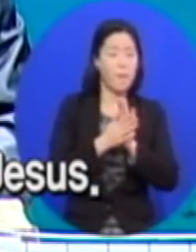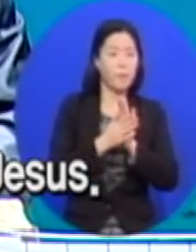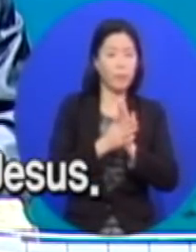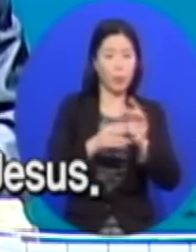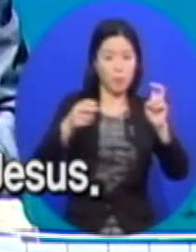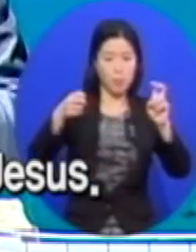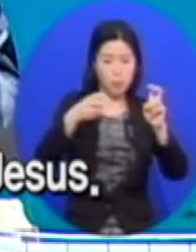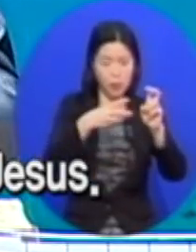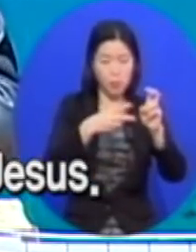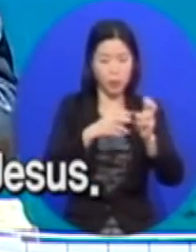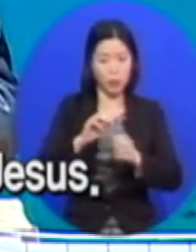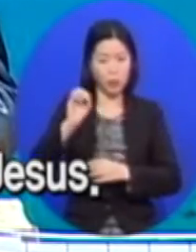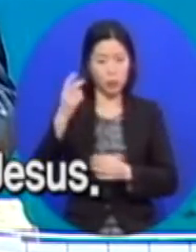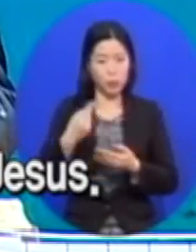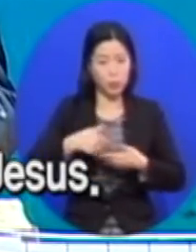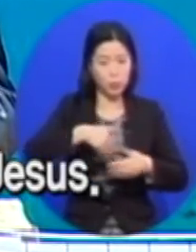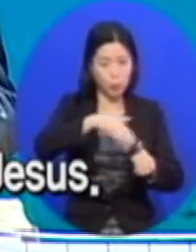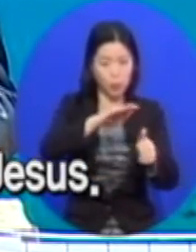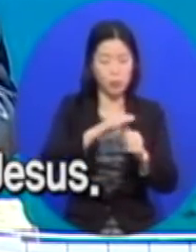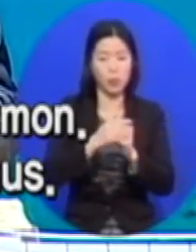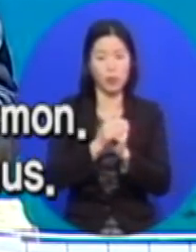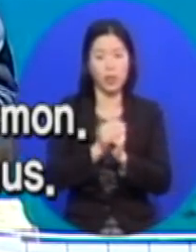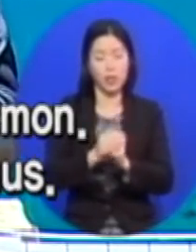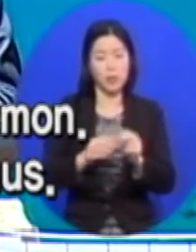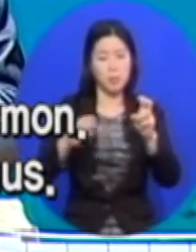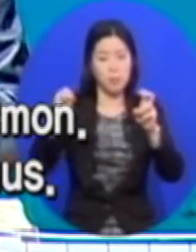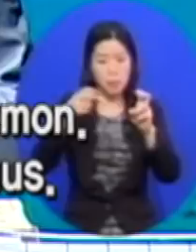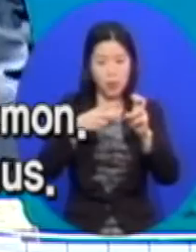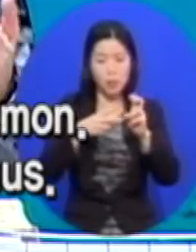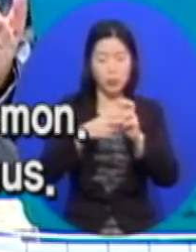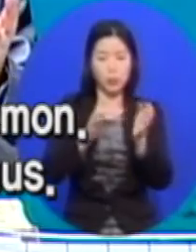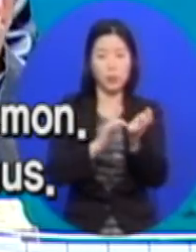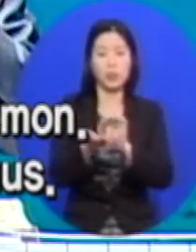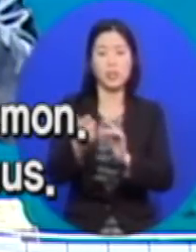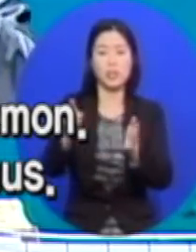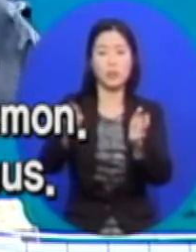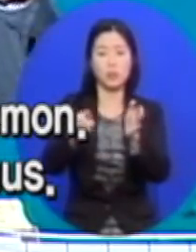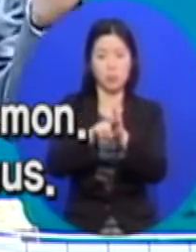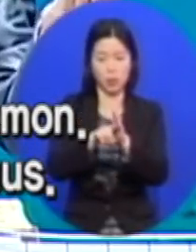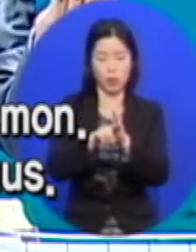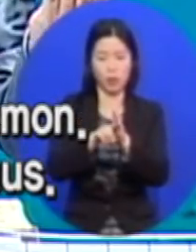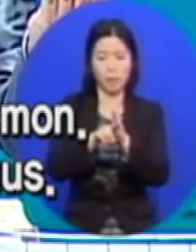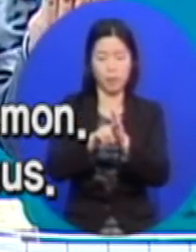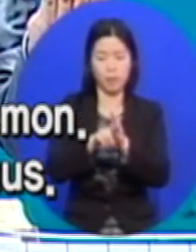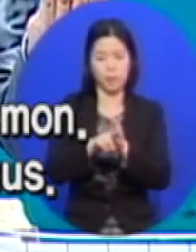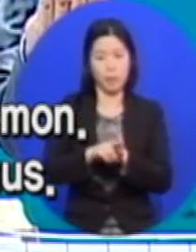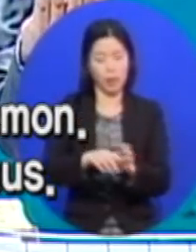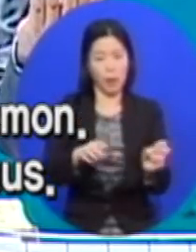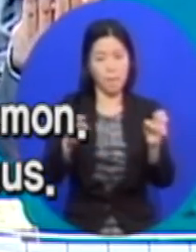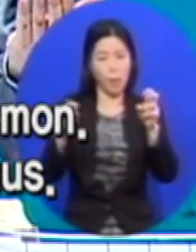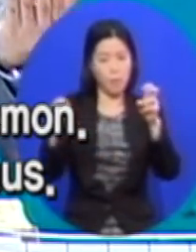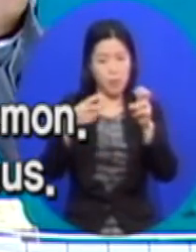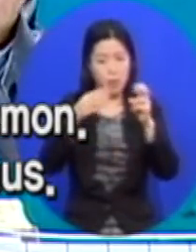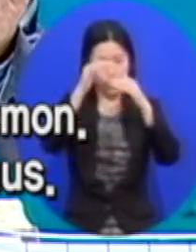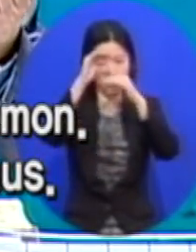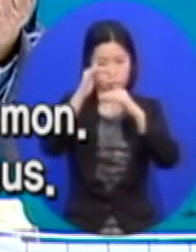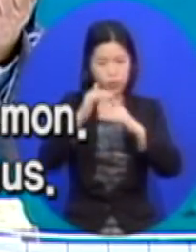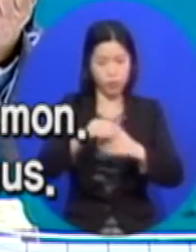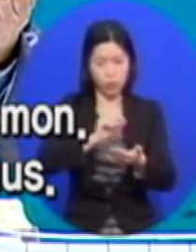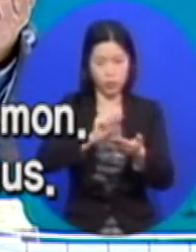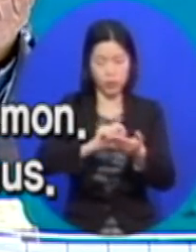보내요 빌레몬 드 예수를 믿은 사람 입니다 빌레몬서 에 쭉 섰습니다 이제 이